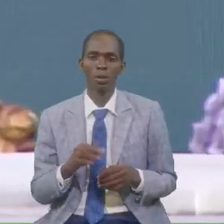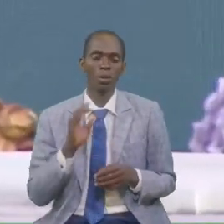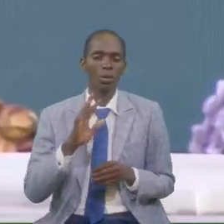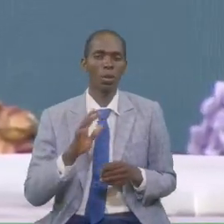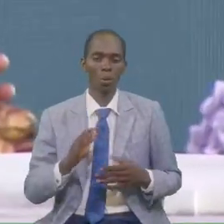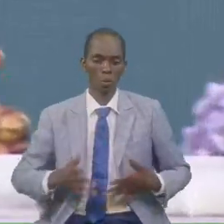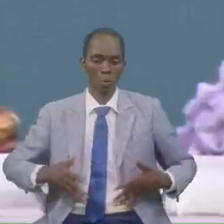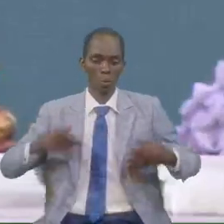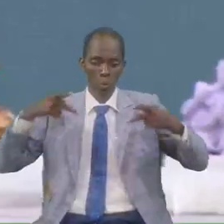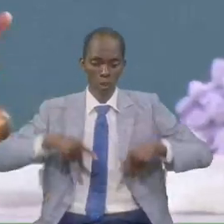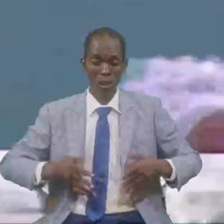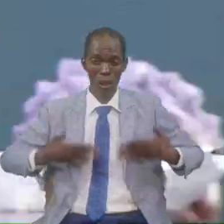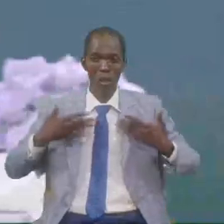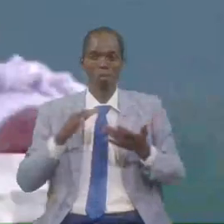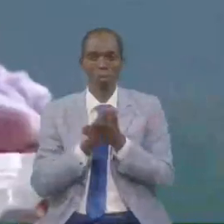Dans ta vie personnelle, un héros.